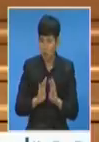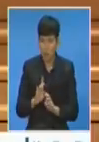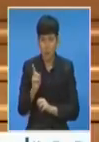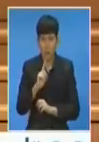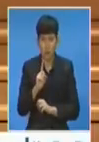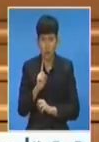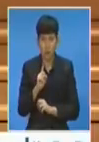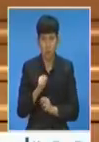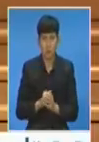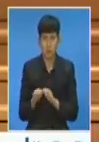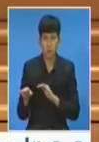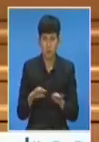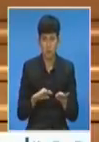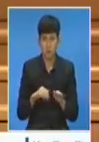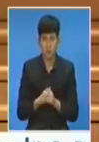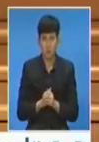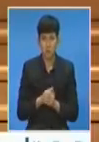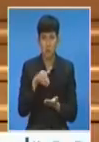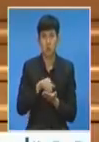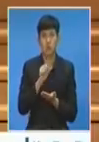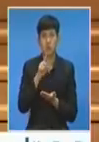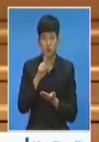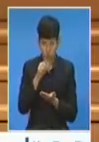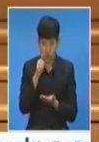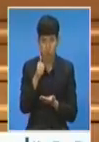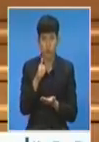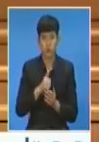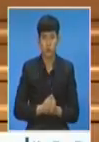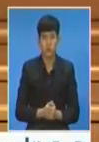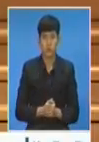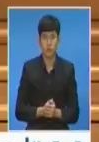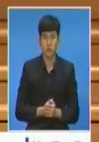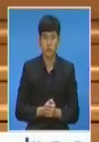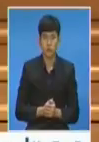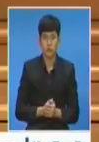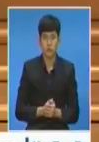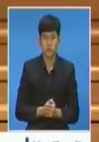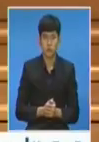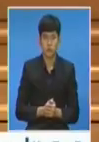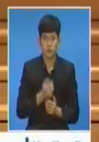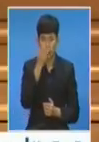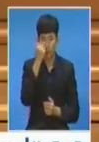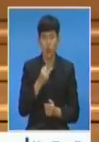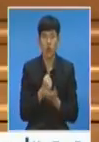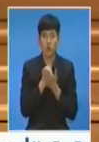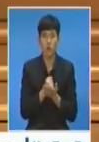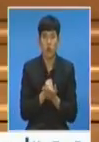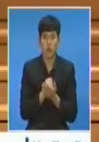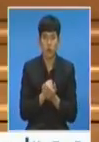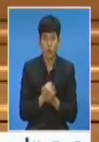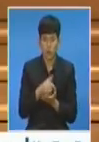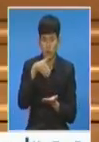ครับใช้เป็นศูนย์กลางได้ใช้เป็นเซ็นเตอร์ได้ในการที่จะเป็นแม่ข่